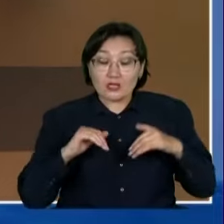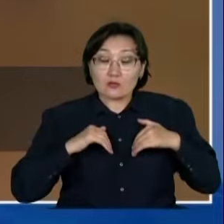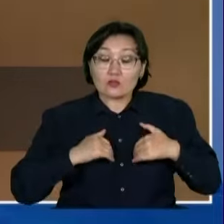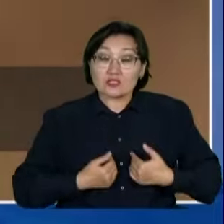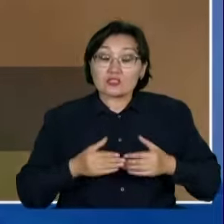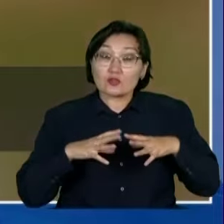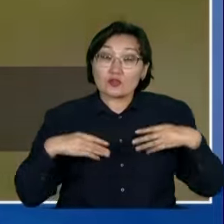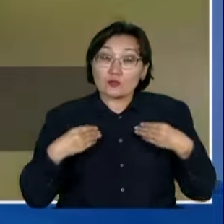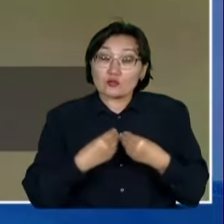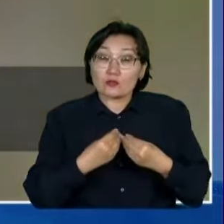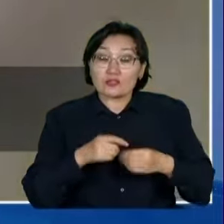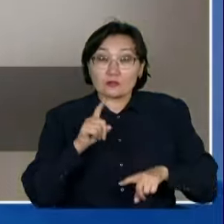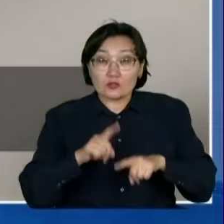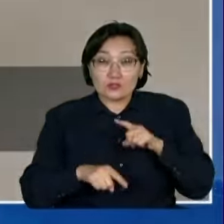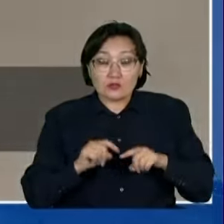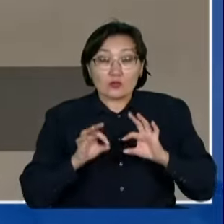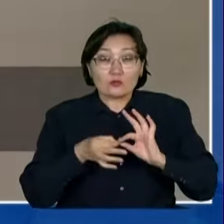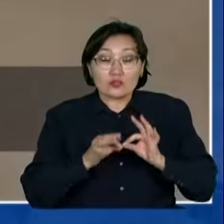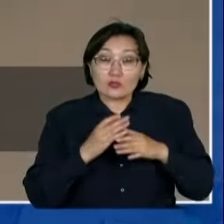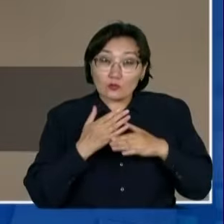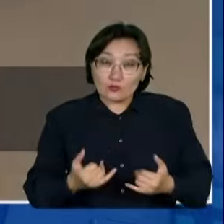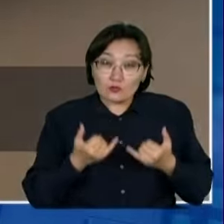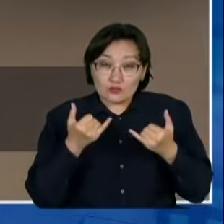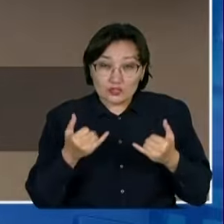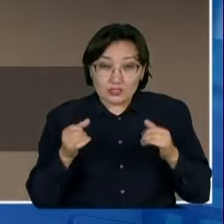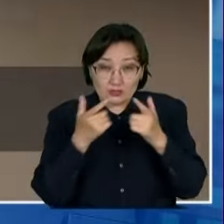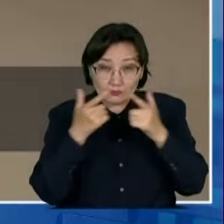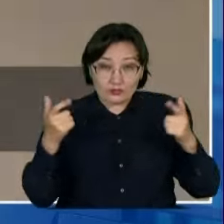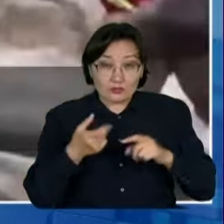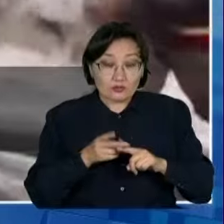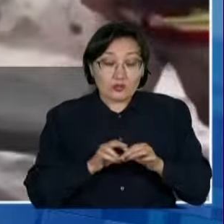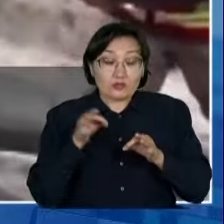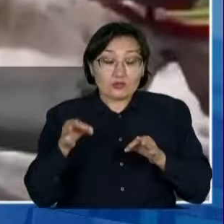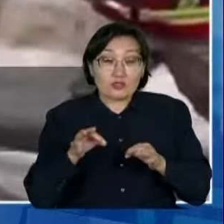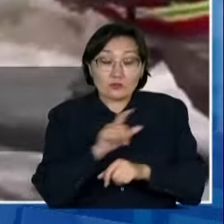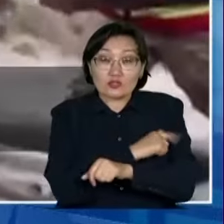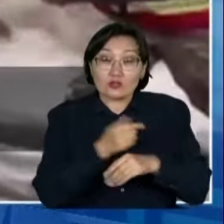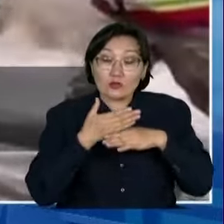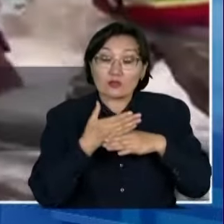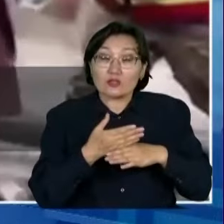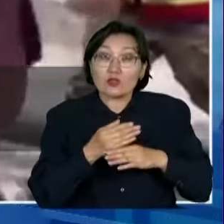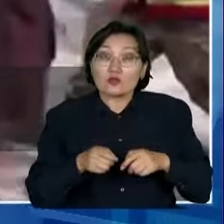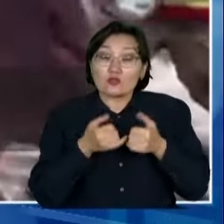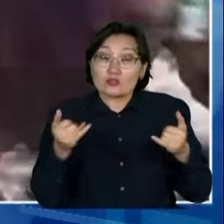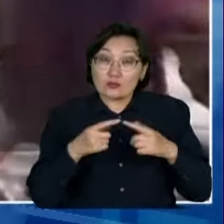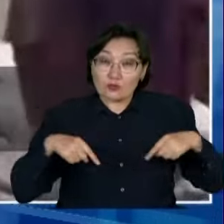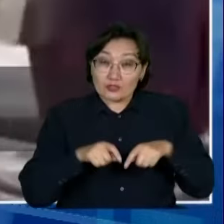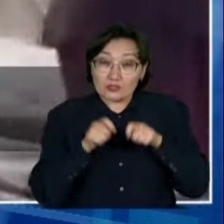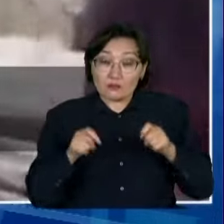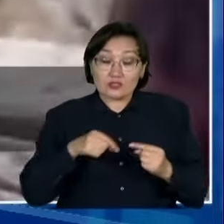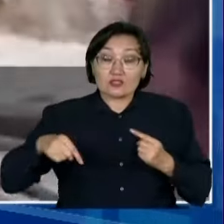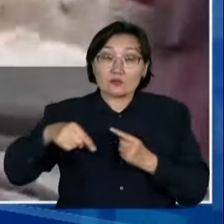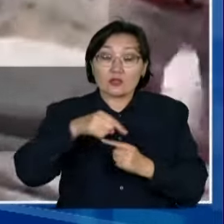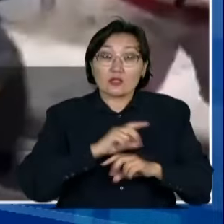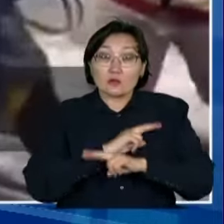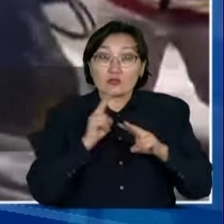jamılğan otbası müşelerine jan-jaqtı kömek körsetiletinin jetkizdi. Қазір аймақта ол үшін жедел штабта құрылған екен. Өңірде кәсіпкерлер де